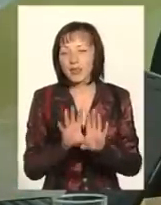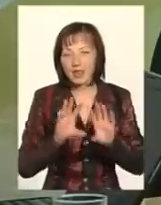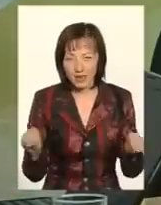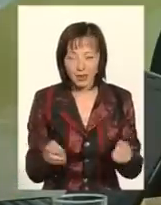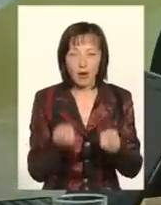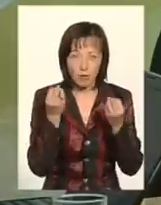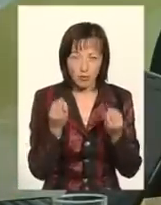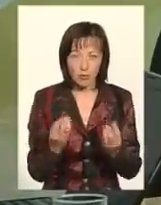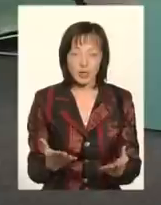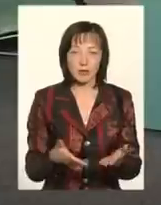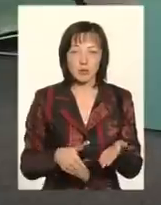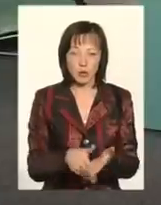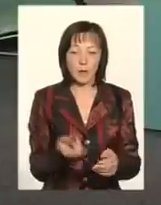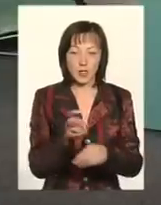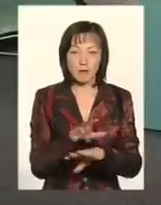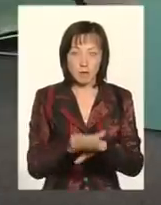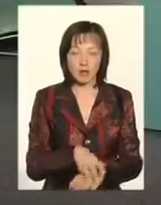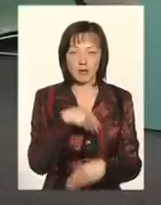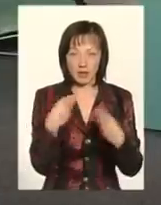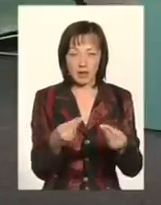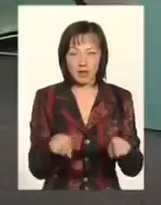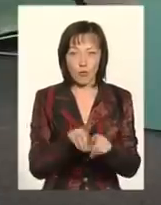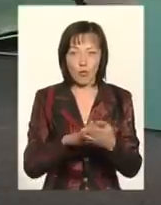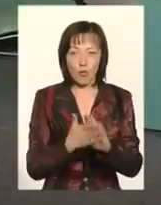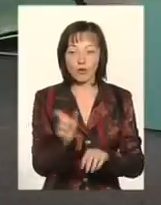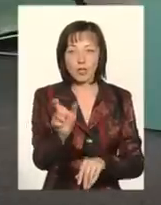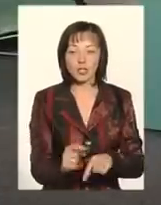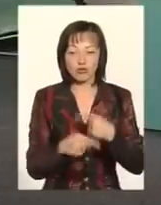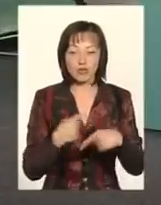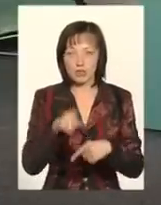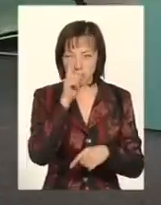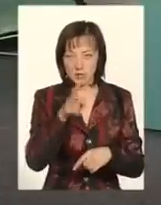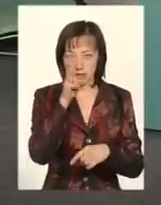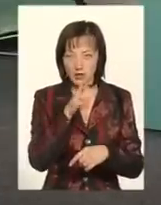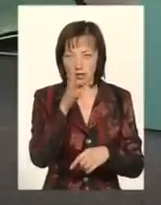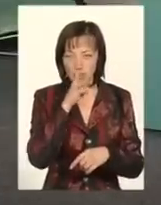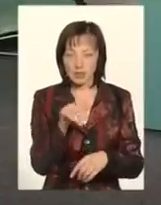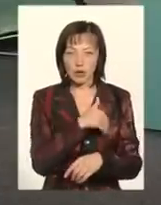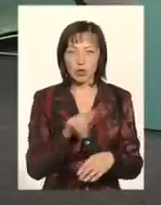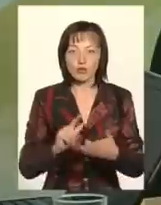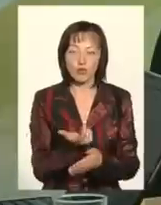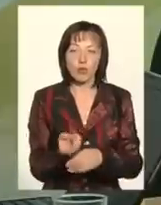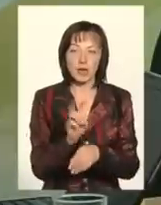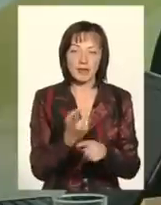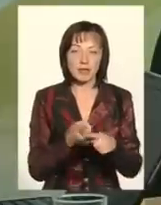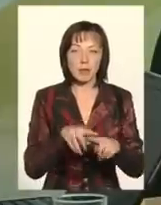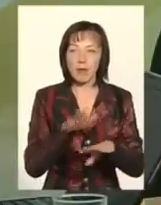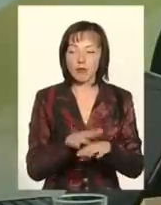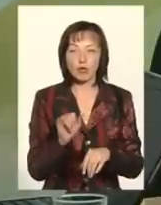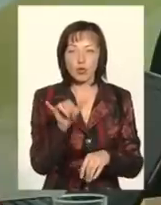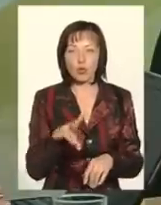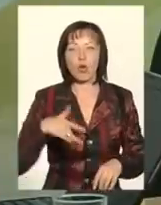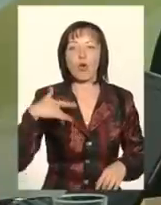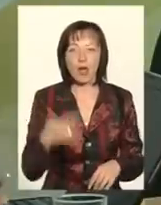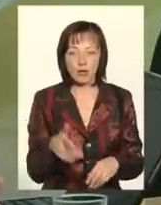простими способами ви прийшли в банк банк повинн дати такі умови щоб клієнт через місяць через два Через три захотів знову прийти в цей банк а не щоб в нього було